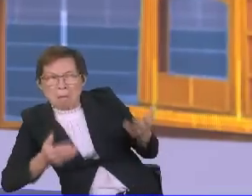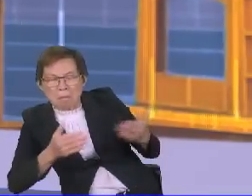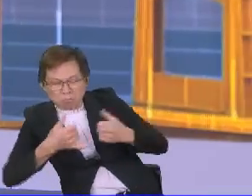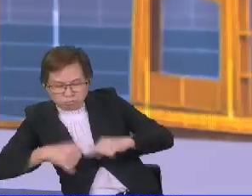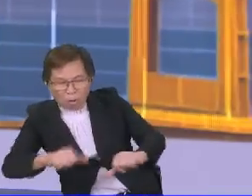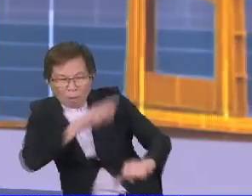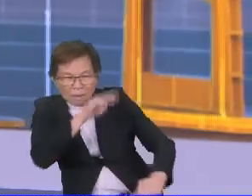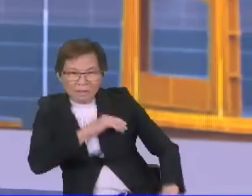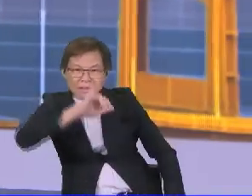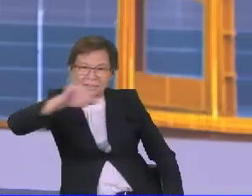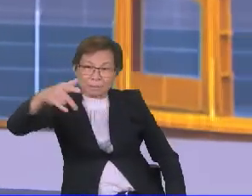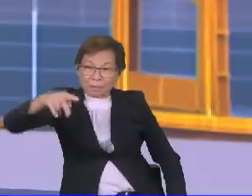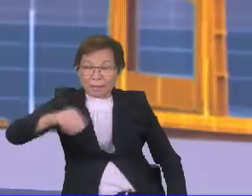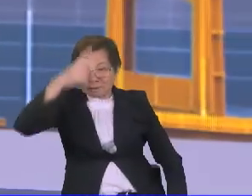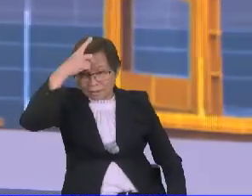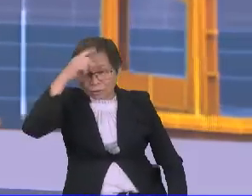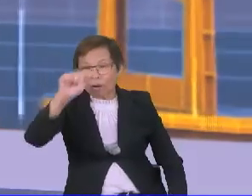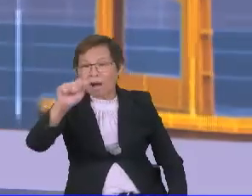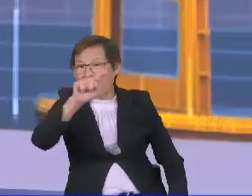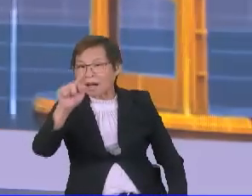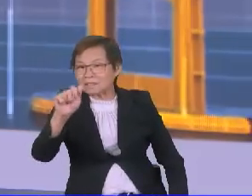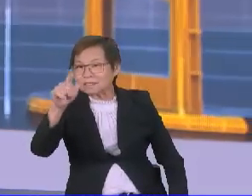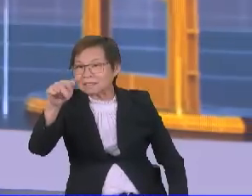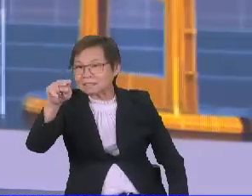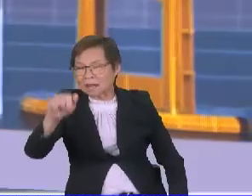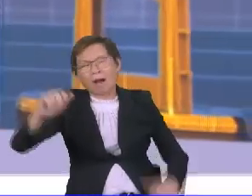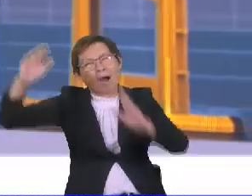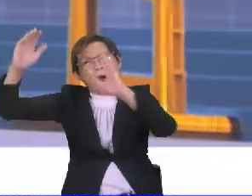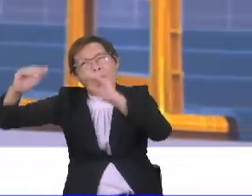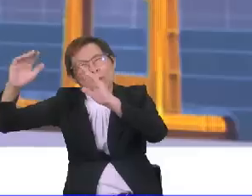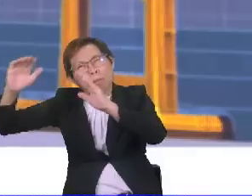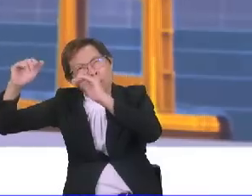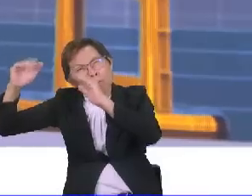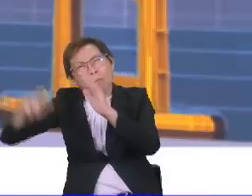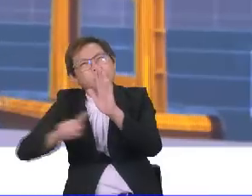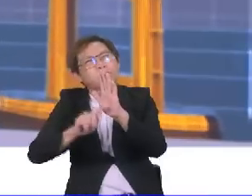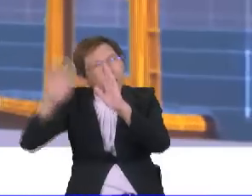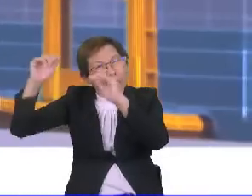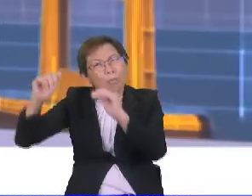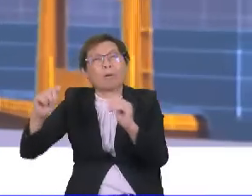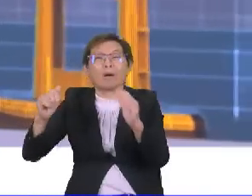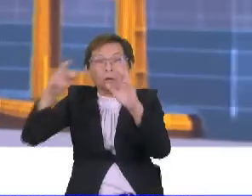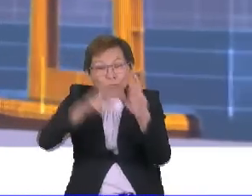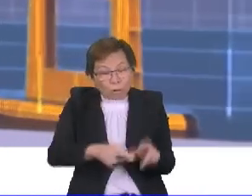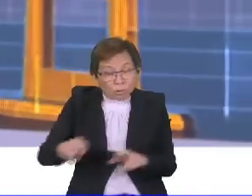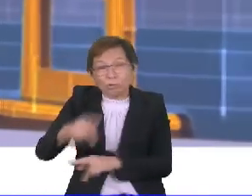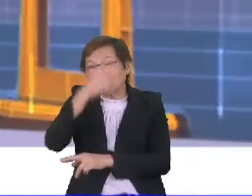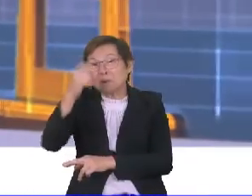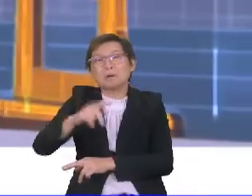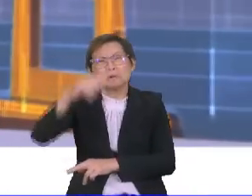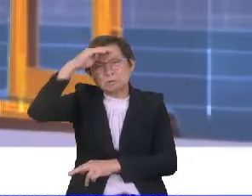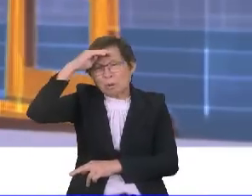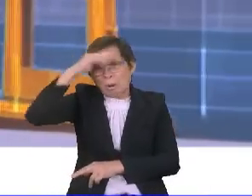menteri di jabatan tinggi terhadap rancangan tersebut karena jauh tidak mempunyai